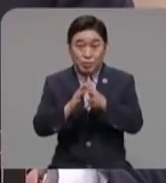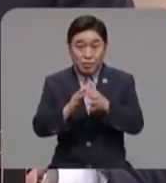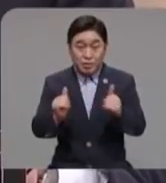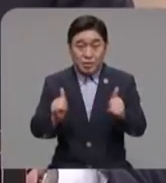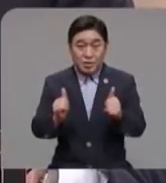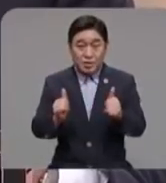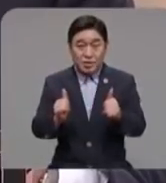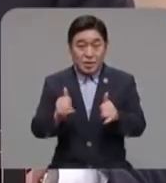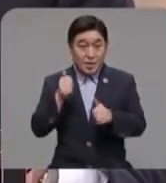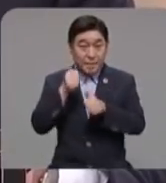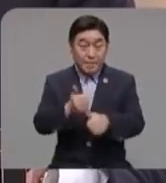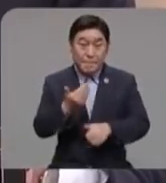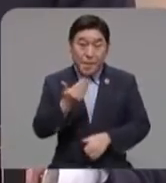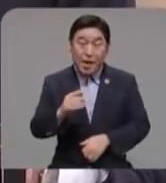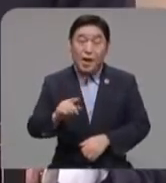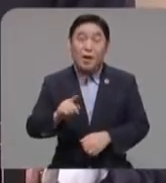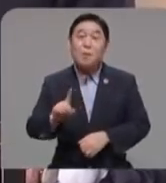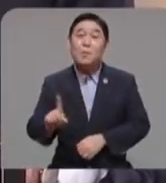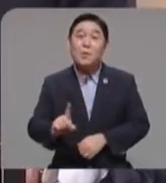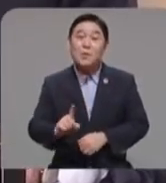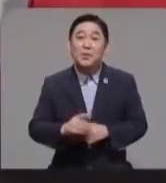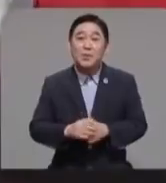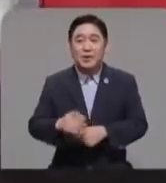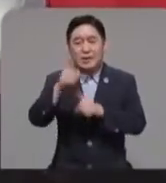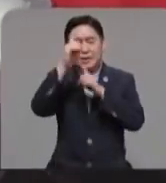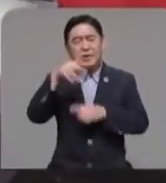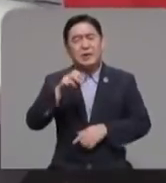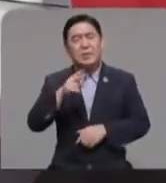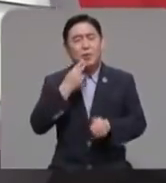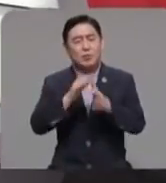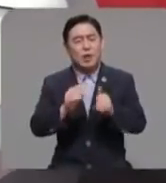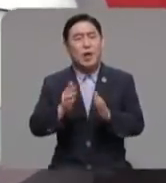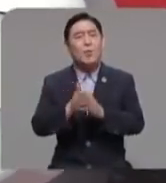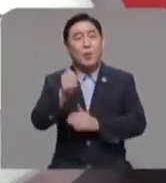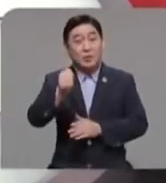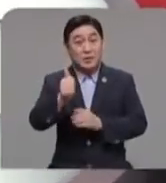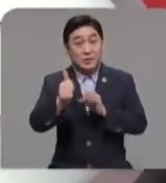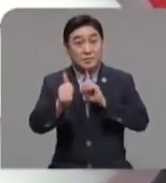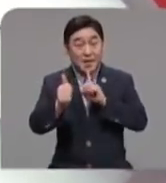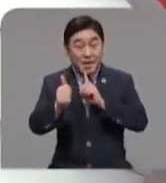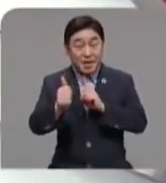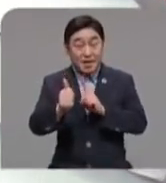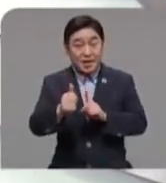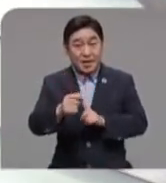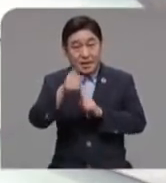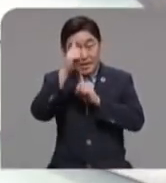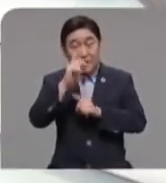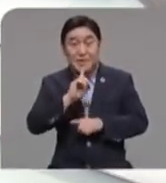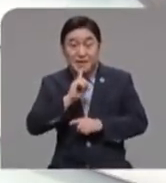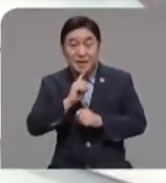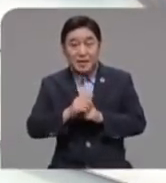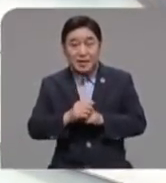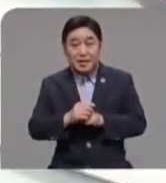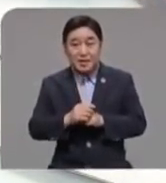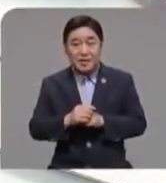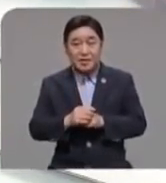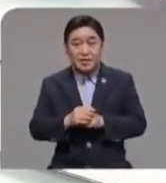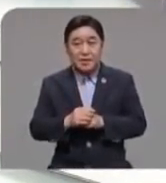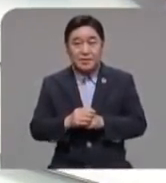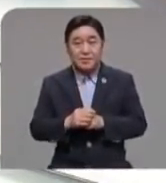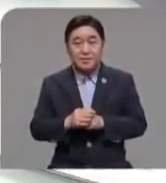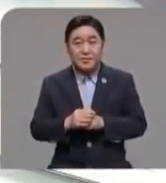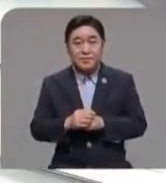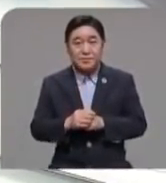후보를 제가 이길 수 있느냐. 이재명 후보가 본인 입으로, 이거는 제 말이 아닙니다. 이재명 후보가 본인 입으로